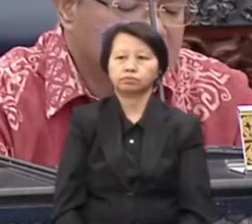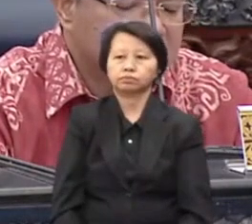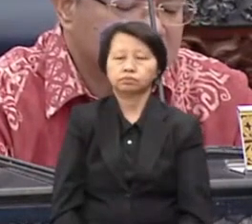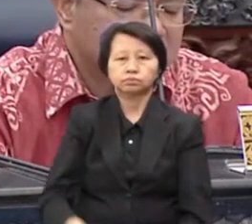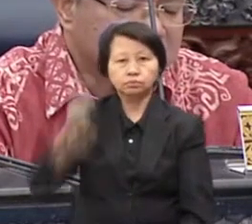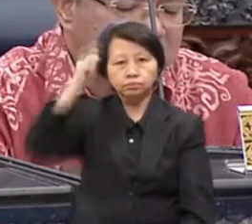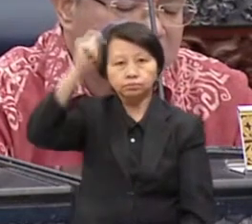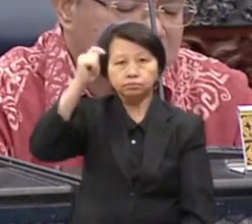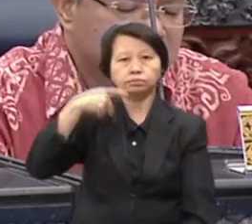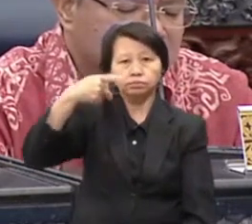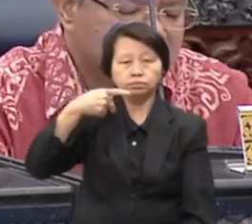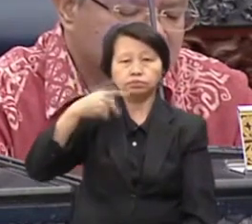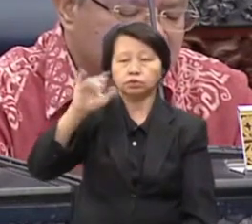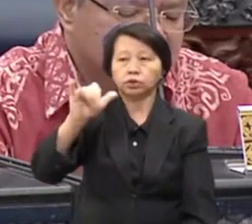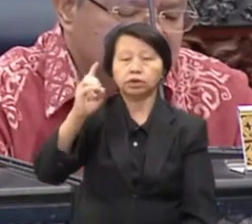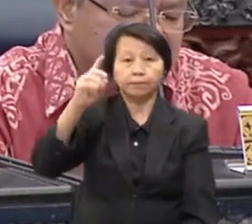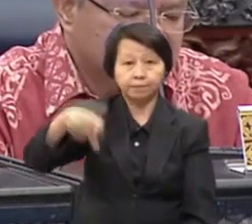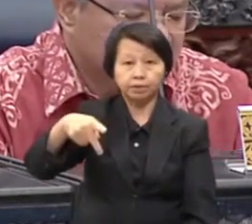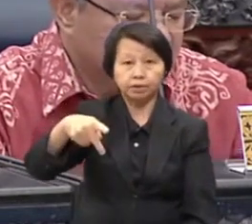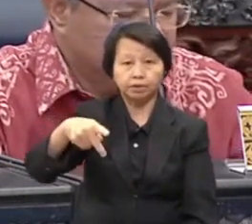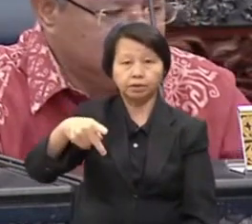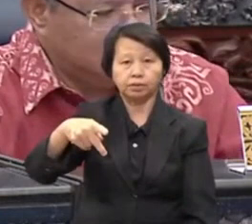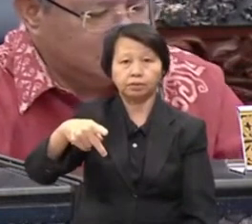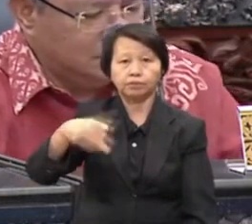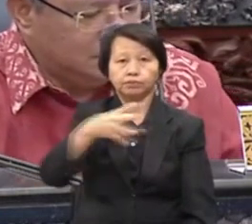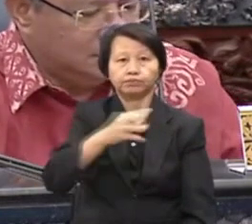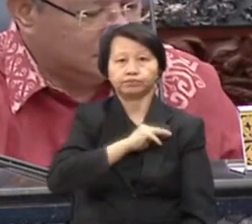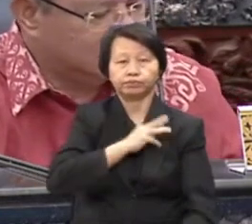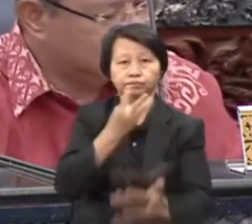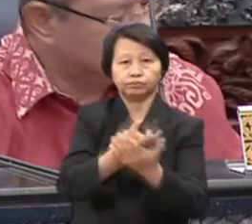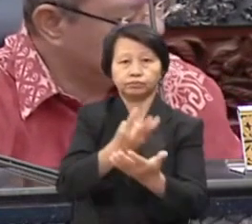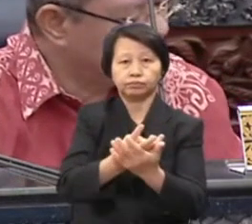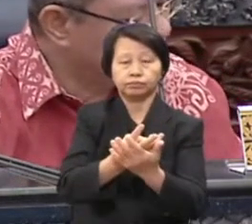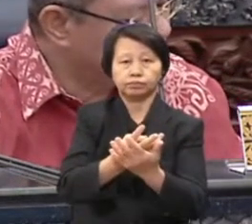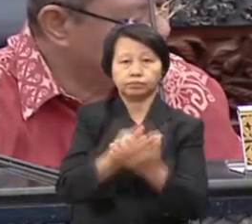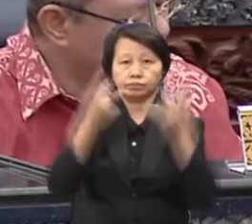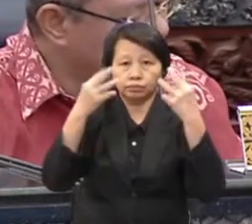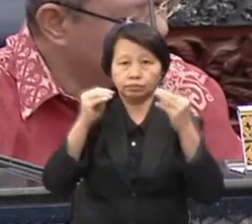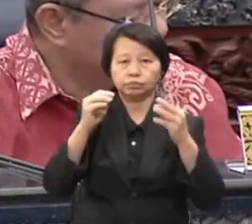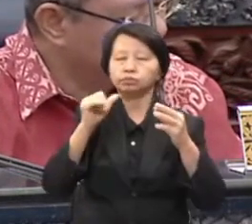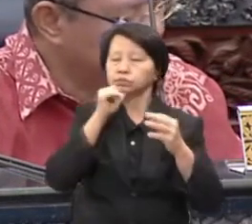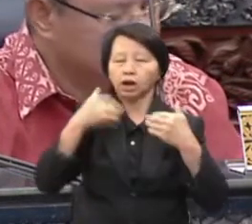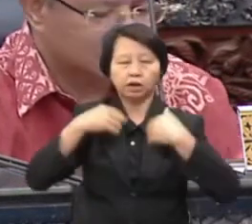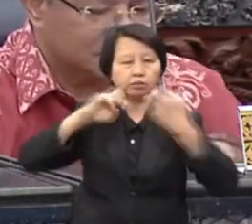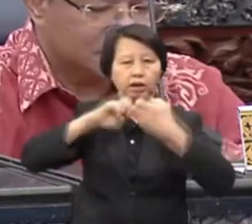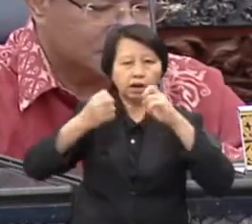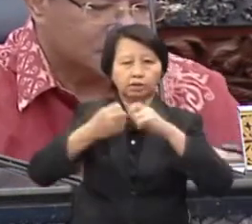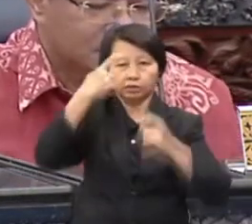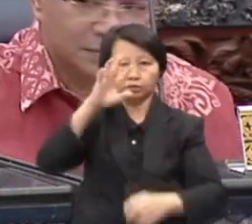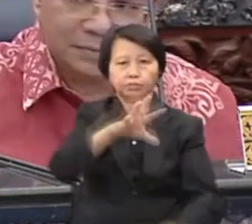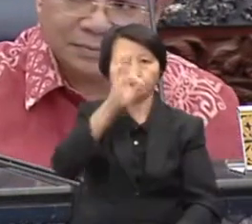Tuhan yang di portuo kenyataannya menteri dan Menteri Keuangan bahwa tidak menjadi masalah untuk